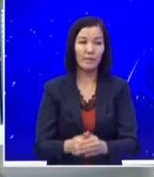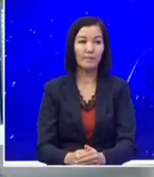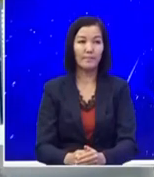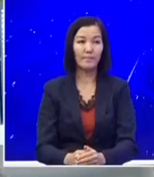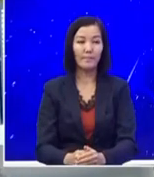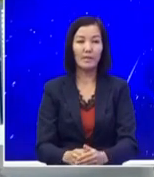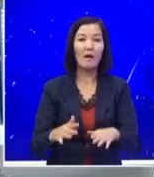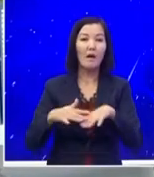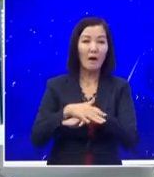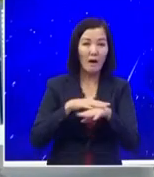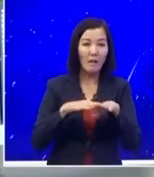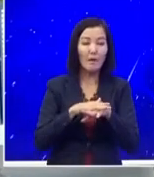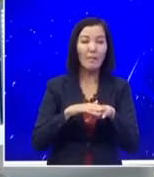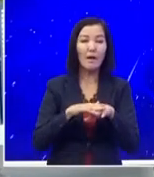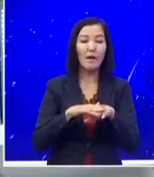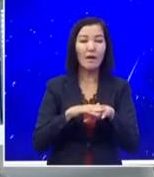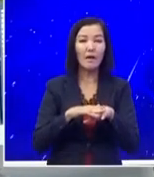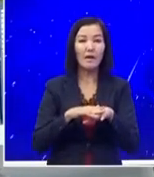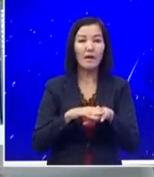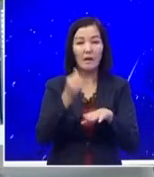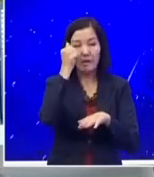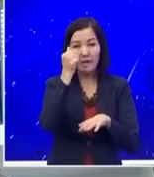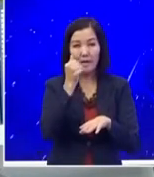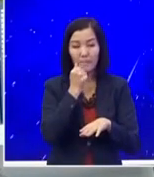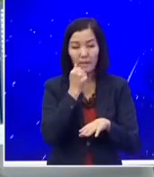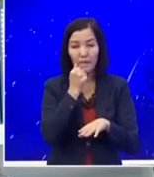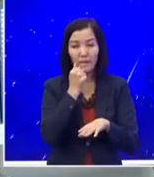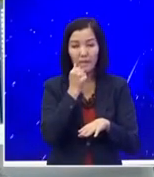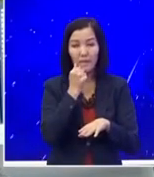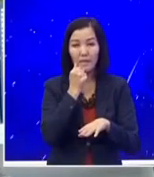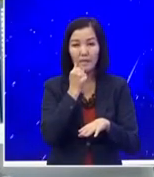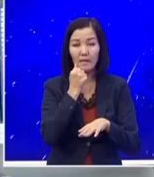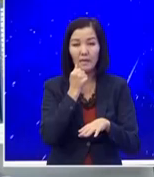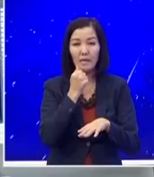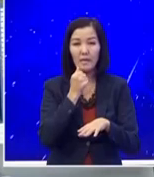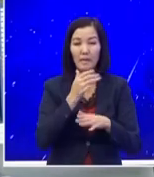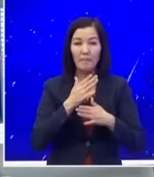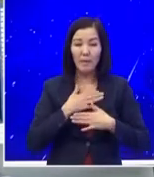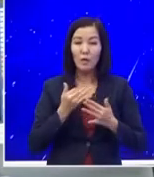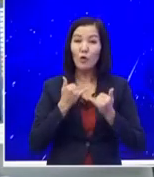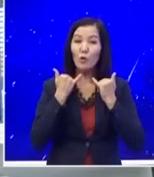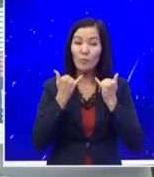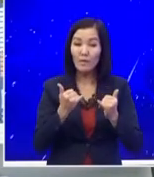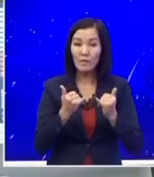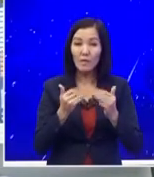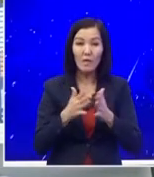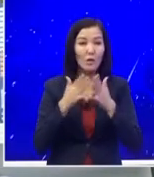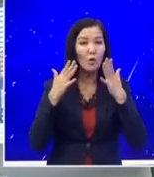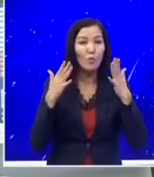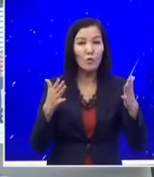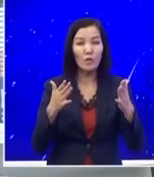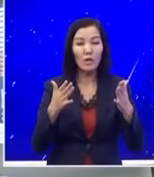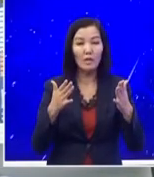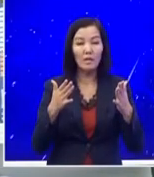халқыма, өнерінен нәрадық басын дейдім салқына, мал қатырмай баланы сөз атылыған артына деп, артында